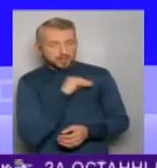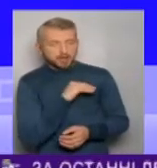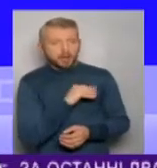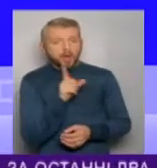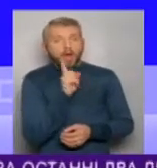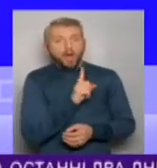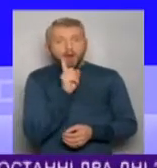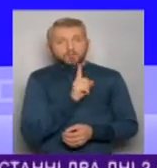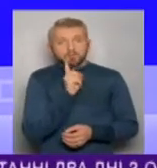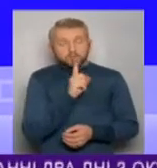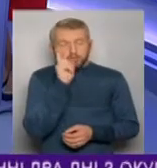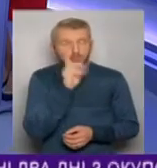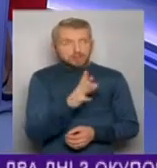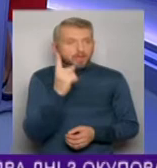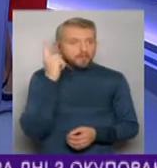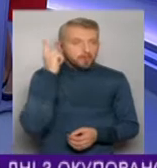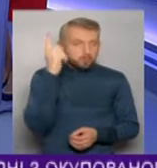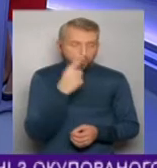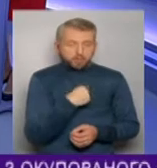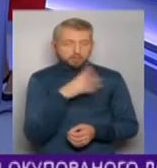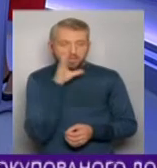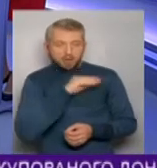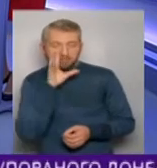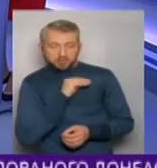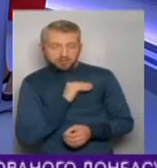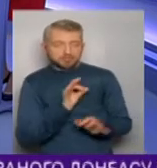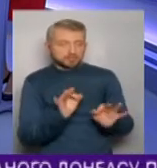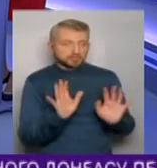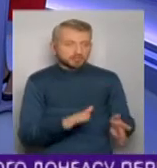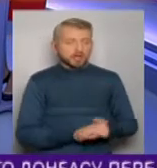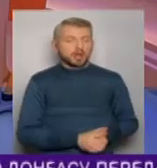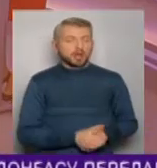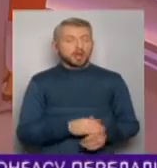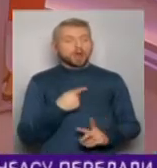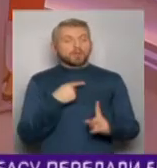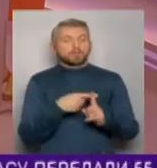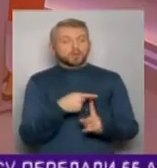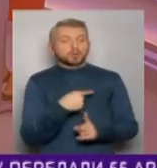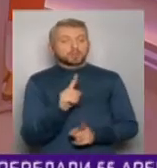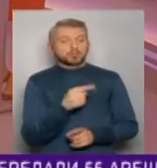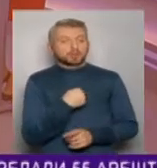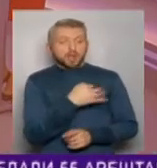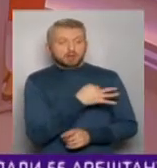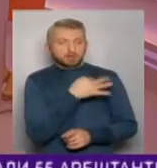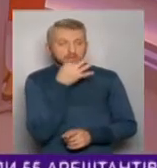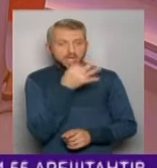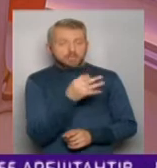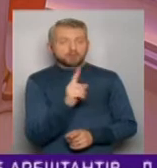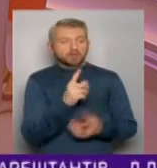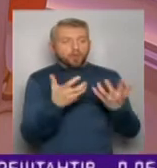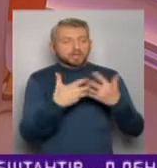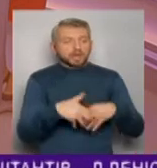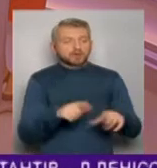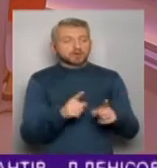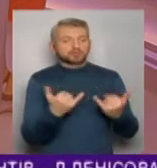Богу, ми справляємося з цією ситуацією. Крім того, що, як я сказав, техніка, яка на